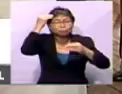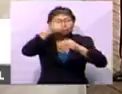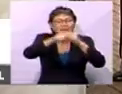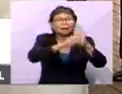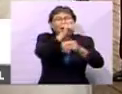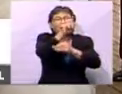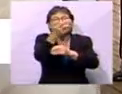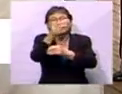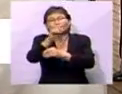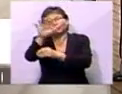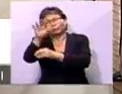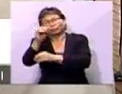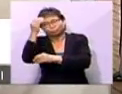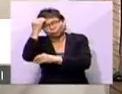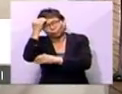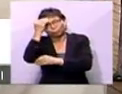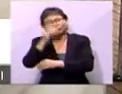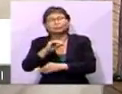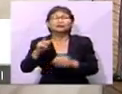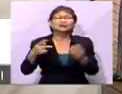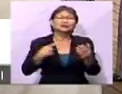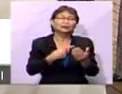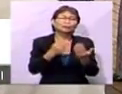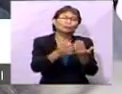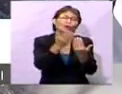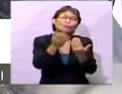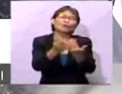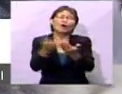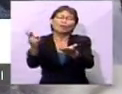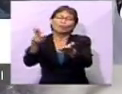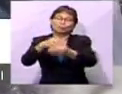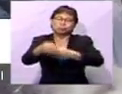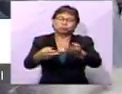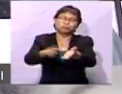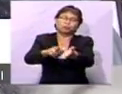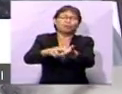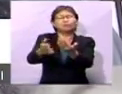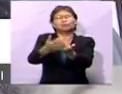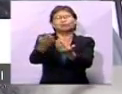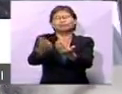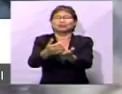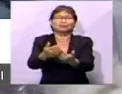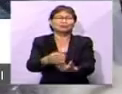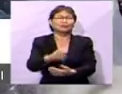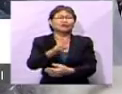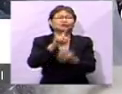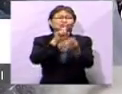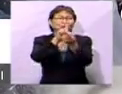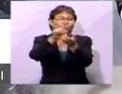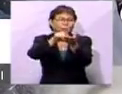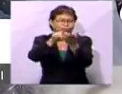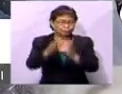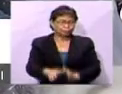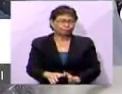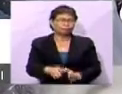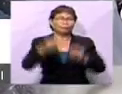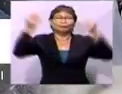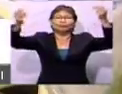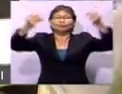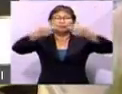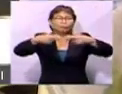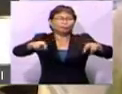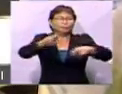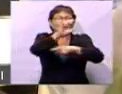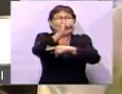50 ini dan kita akan memudahkan proses pendaftarannya. Tan Sri Wahid ditemui media selepas majlis